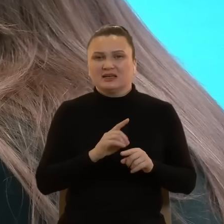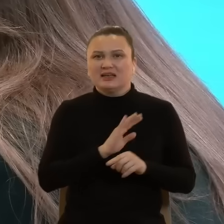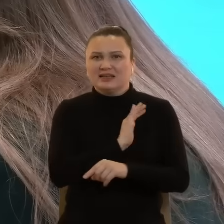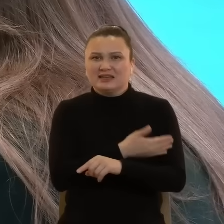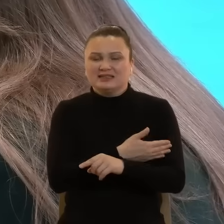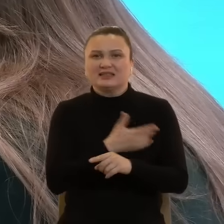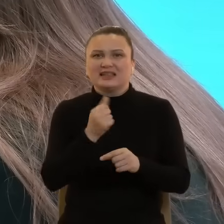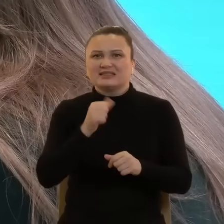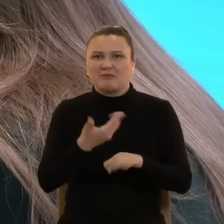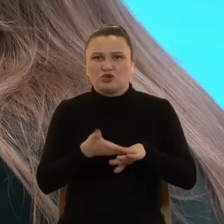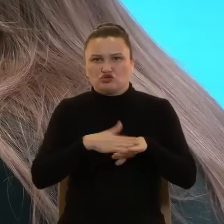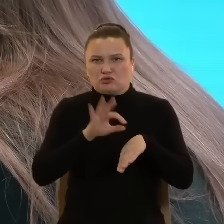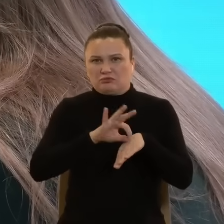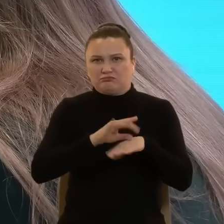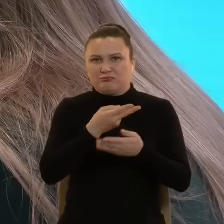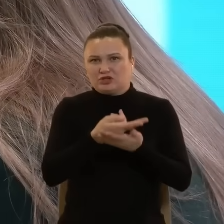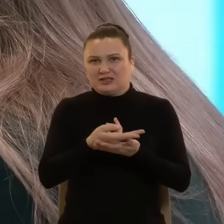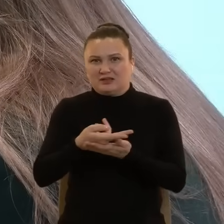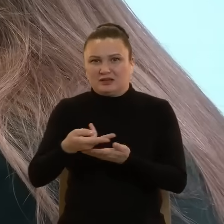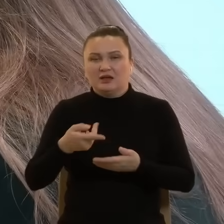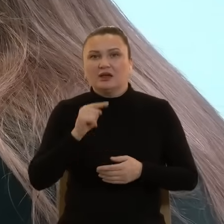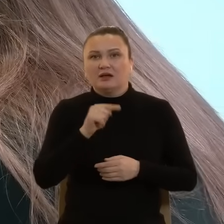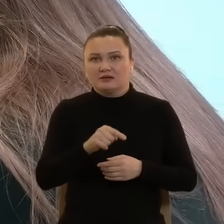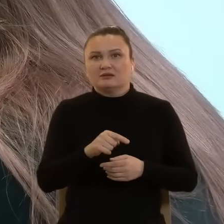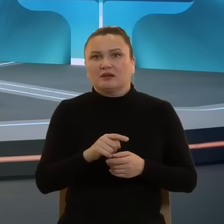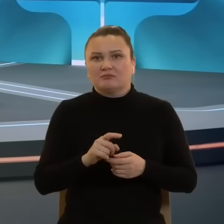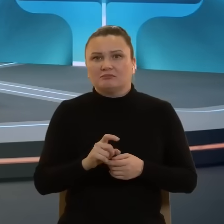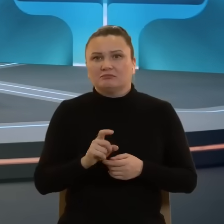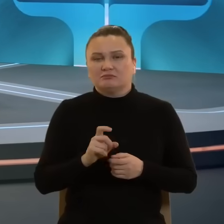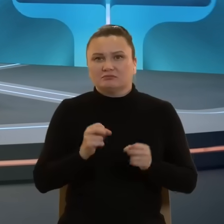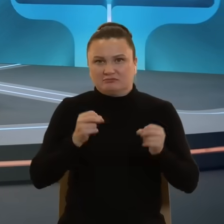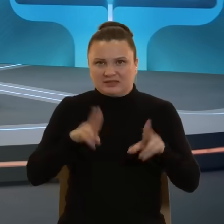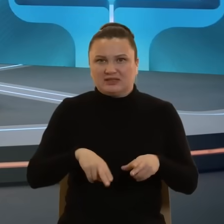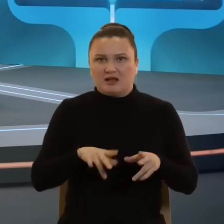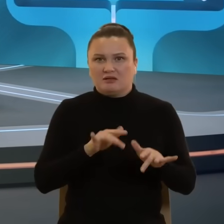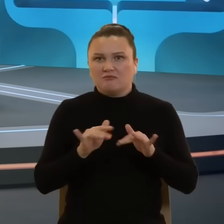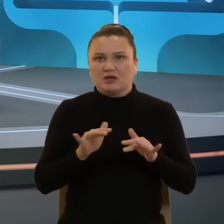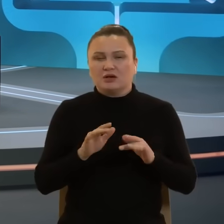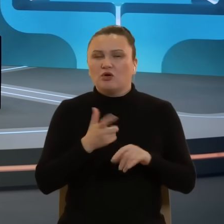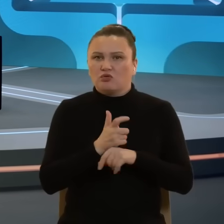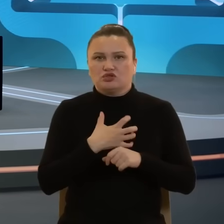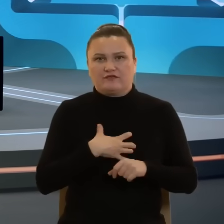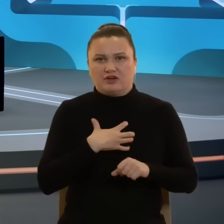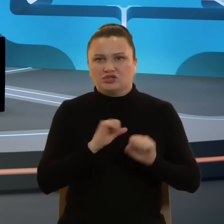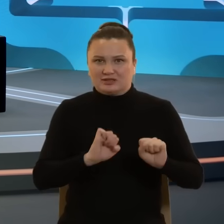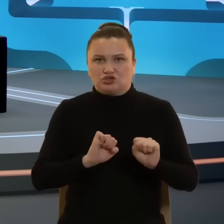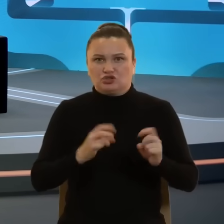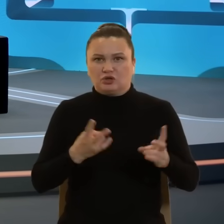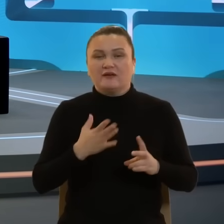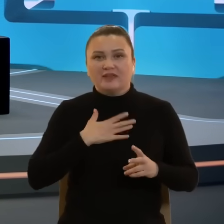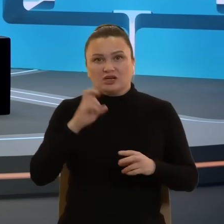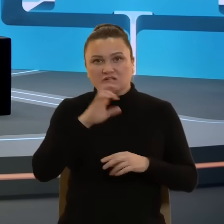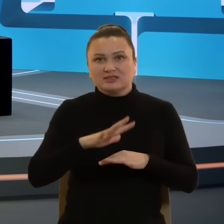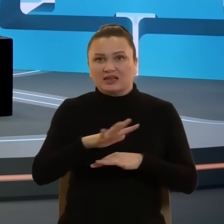самые тяжелые пациенты, здесь, конечно, эпидемиологические определенные меры тоже чрезвычайно важны. И в нашей стране